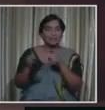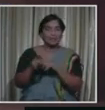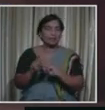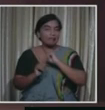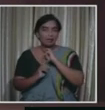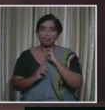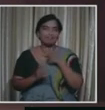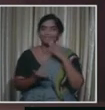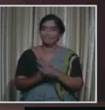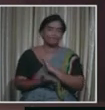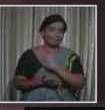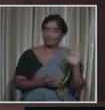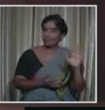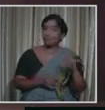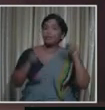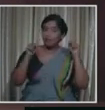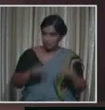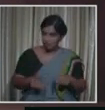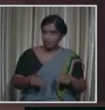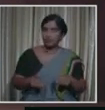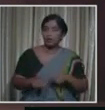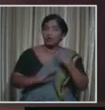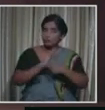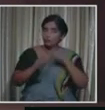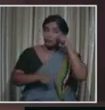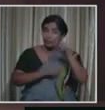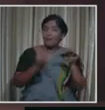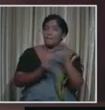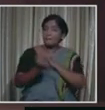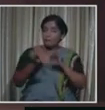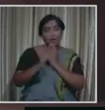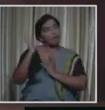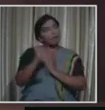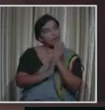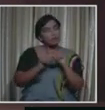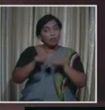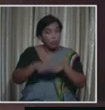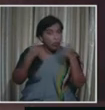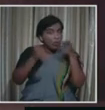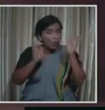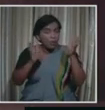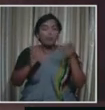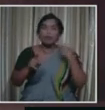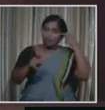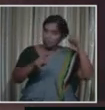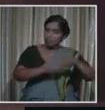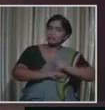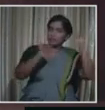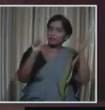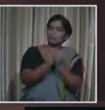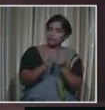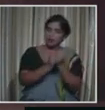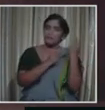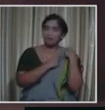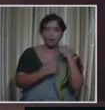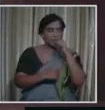handanengi mata eka natra karani nehe. Adat merate janatauke pajatan terwadi ayatwasang ullangane karani kotanada. Eka teriwa satangkarna eda wagema. Eka